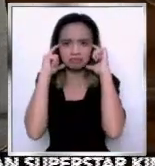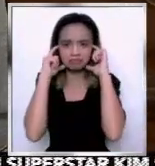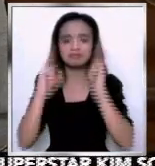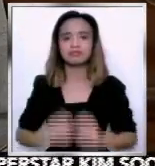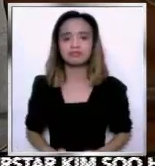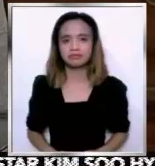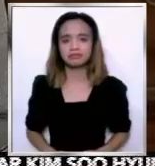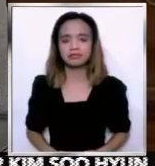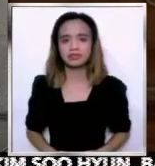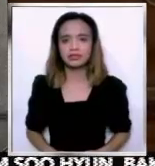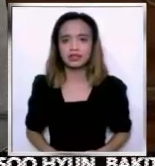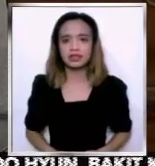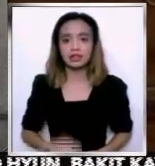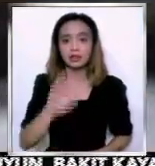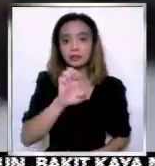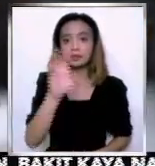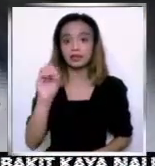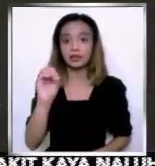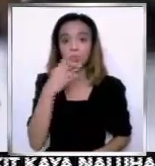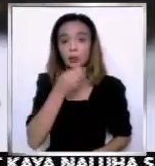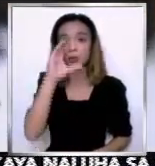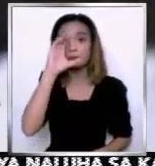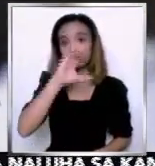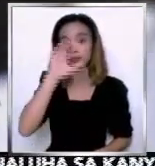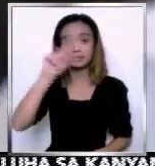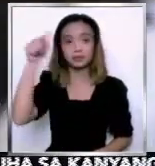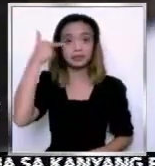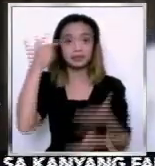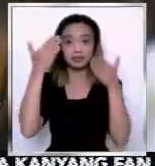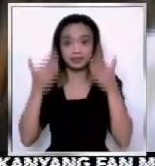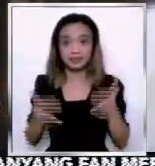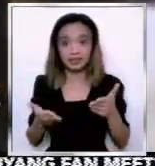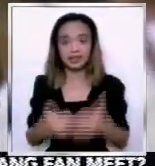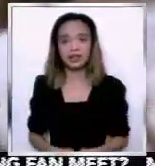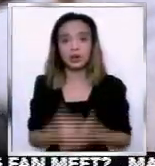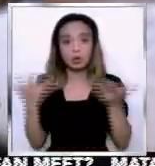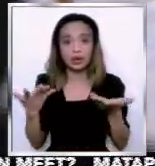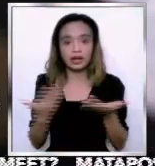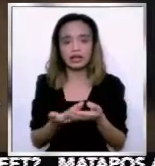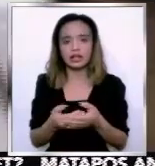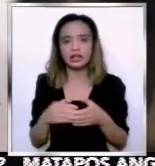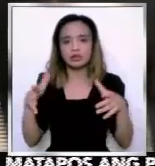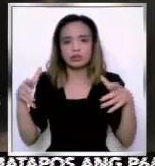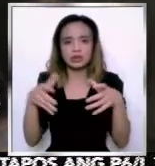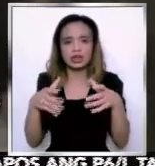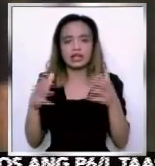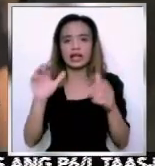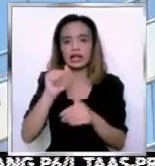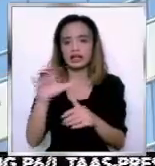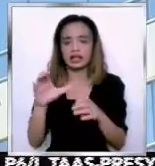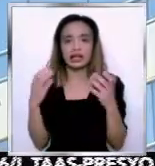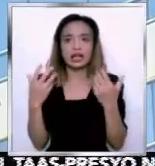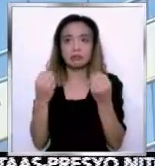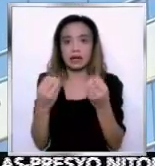Sa ilalim po ng executive order ni Cebu Governor Gwen Garcia, sa mga closed, air-conditioned at matataong lugar na lang kailangan magsuot